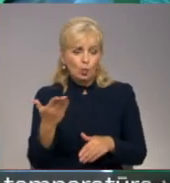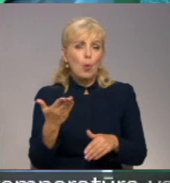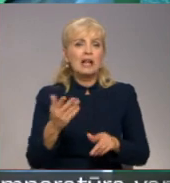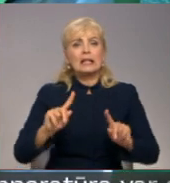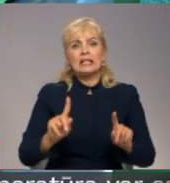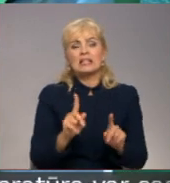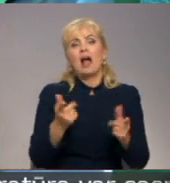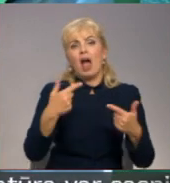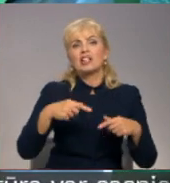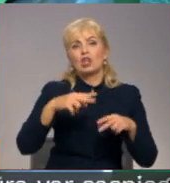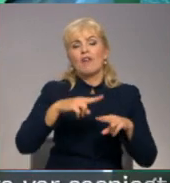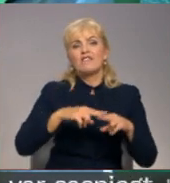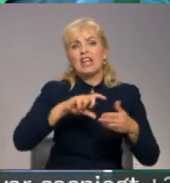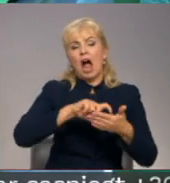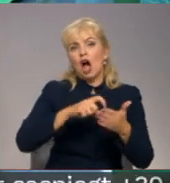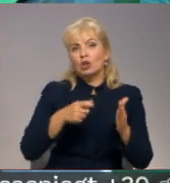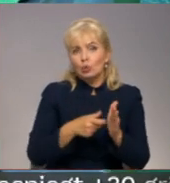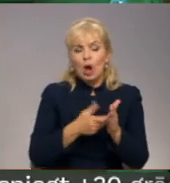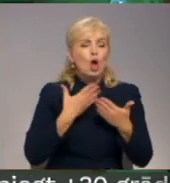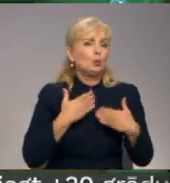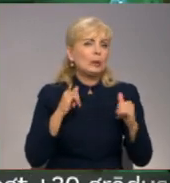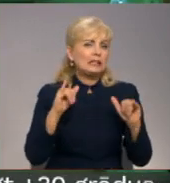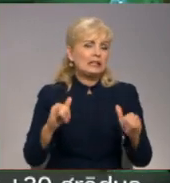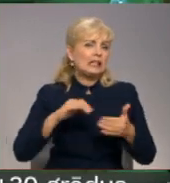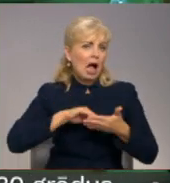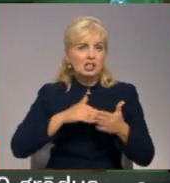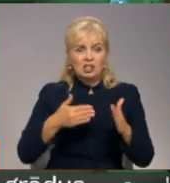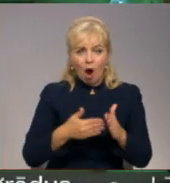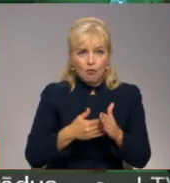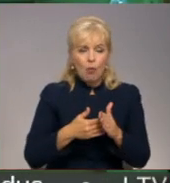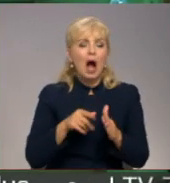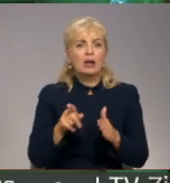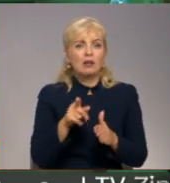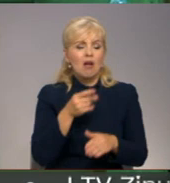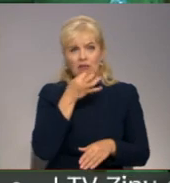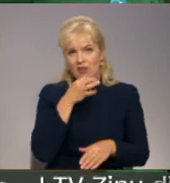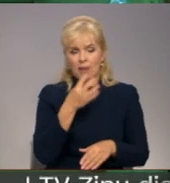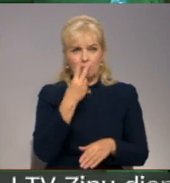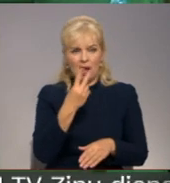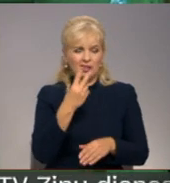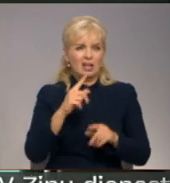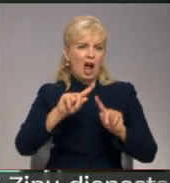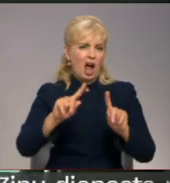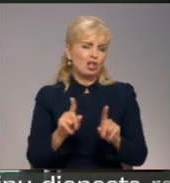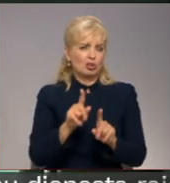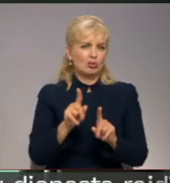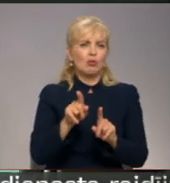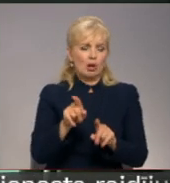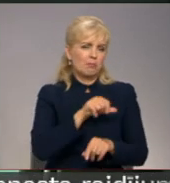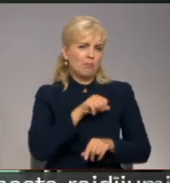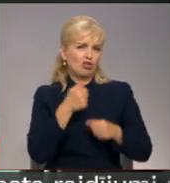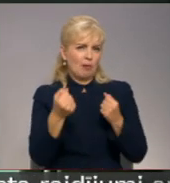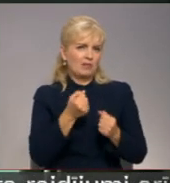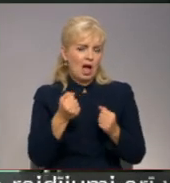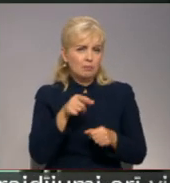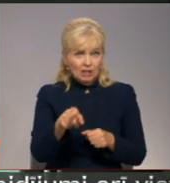īslaicīgās aizturēšanas vietu, atzīst, ka telpas ir sliktā stāvoklī un radīja nepatiku nevien aizturētajiem, bet arī pašiem